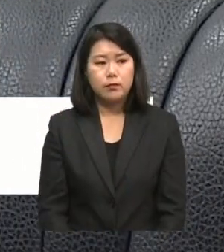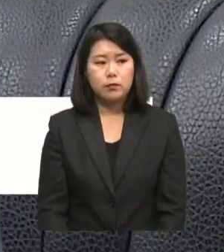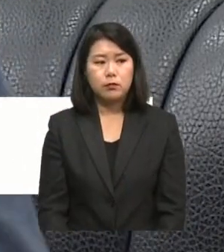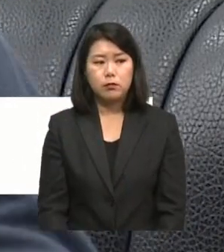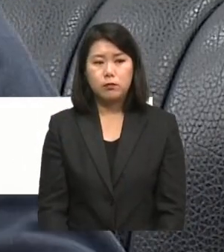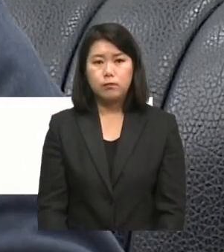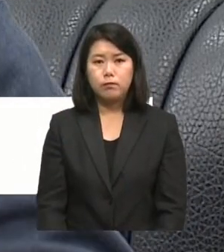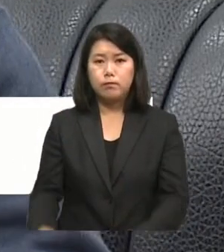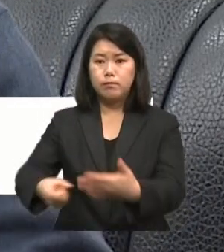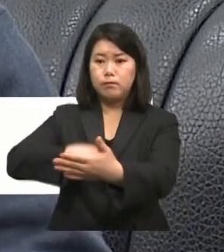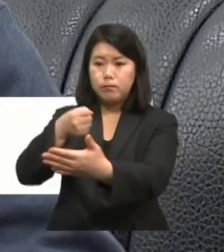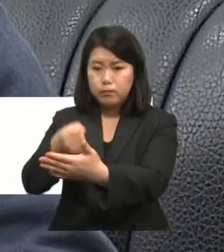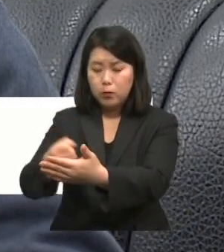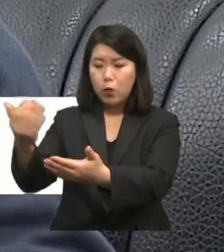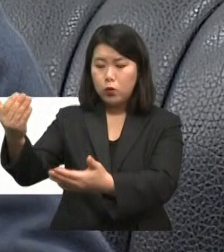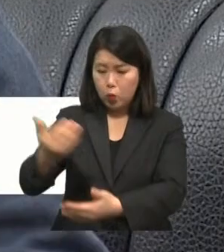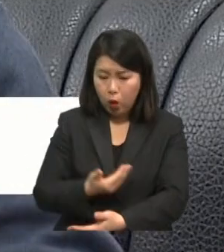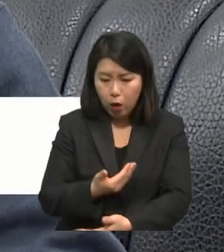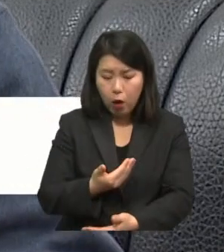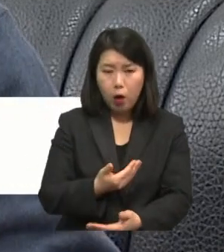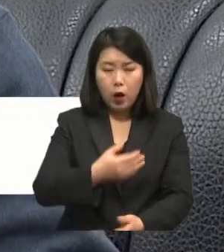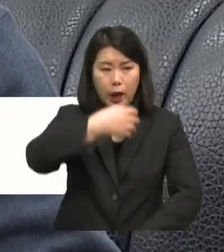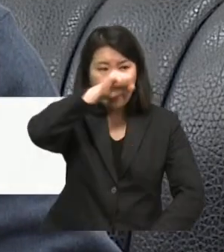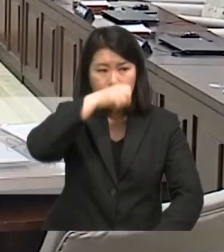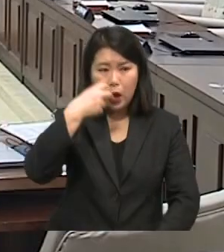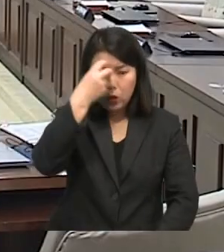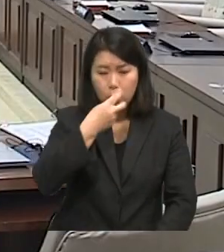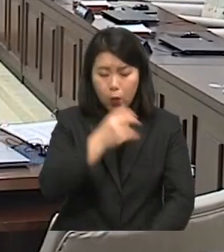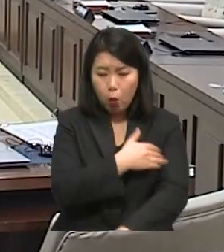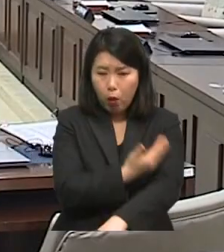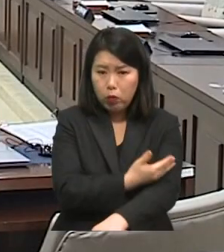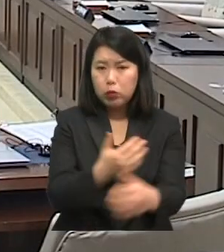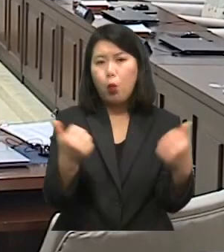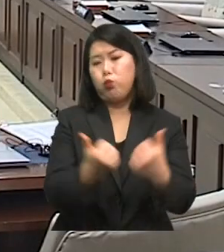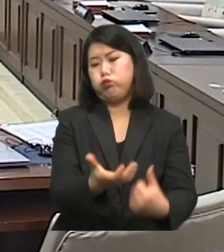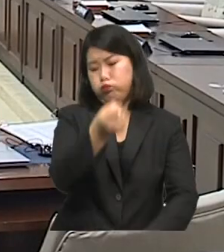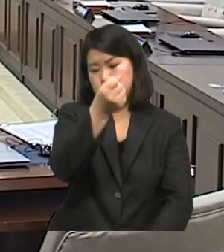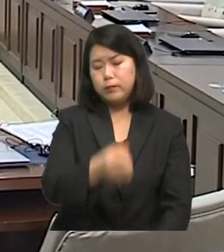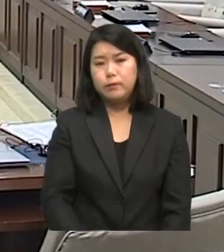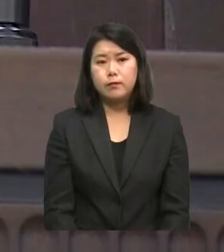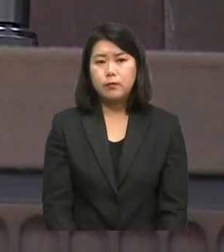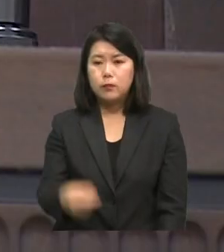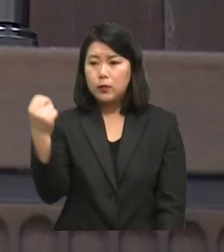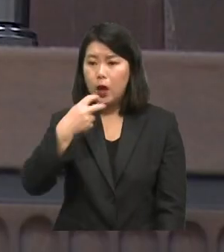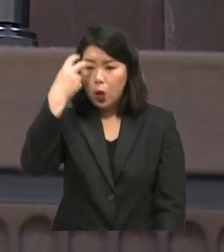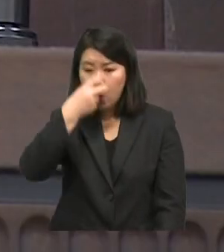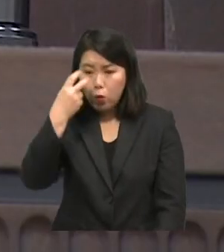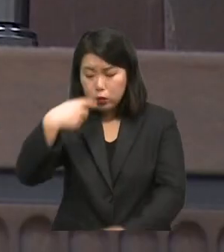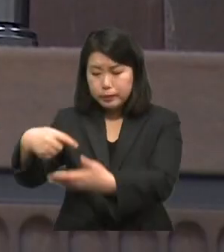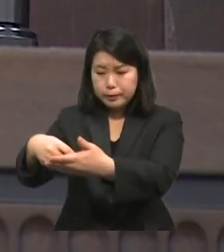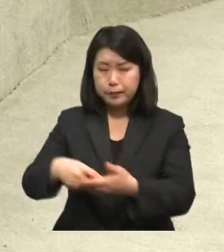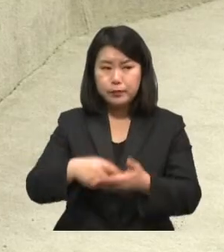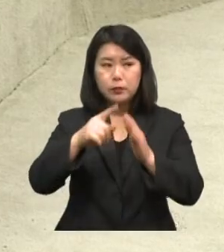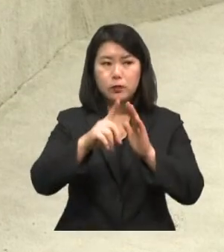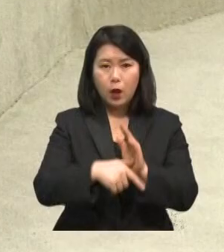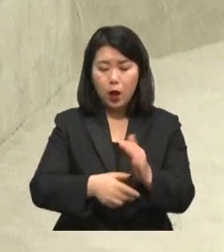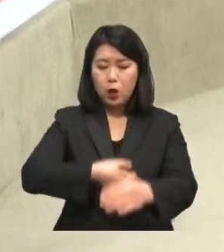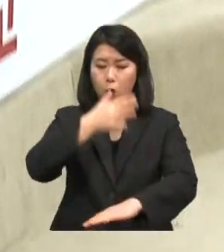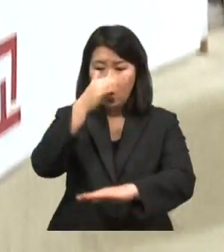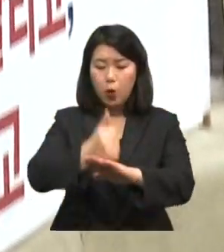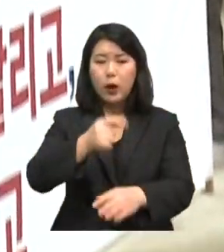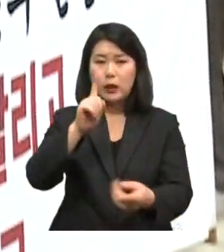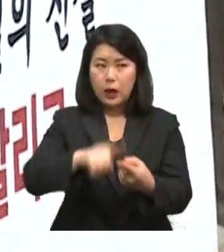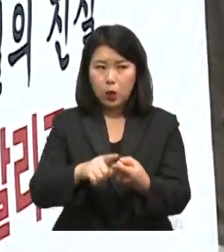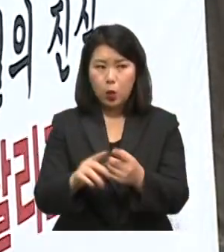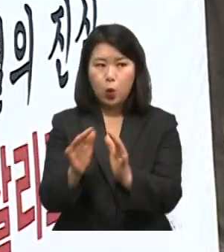편성을 해가지고 오면은 예산에 대한 심의 의결권은 의회에 가지고 있는 거예요. 그러면서 제의 요구를 의회에서 처리했을 때 결과에 따라